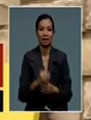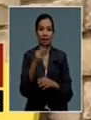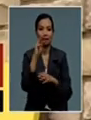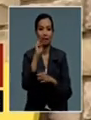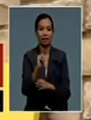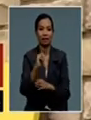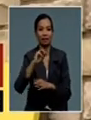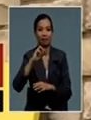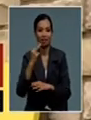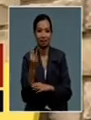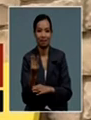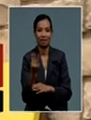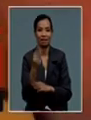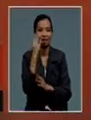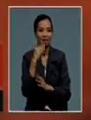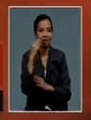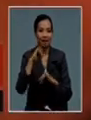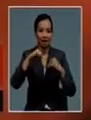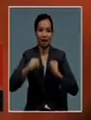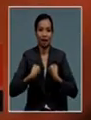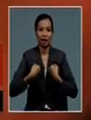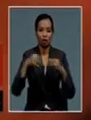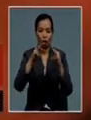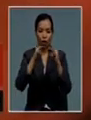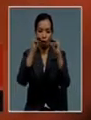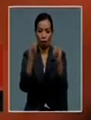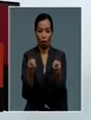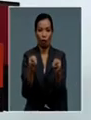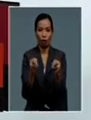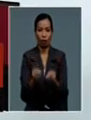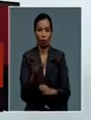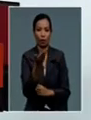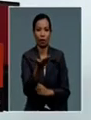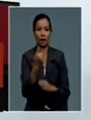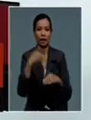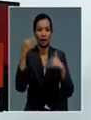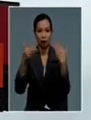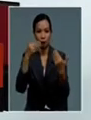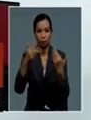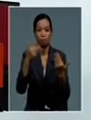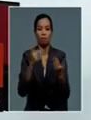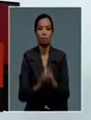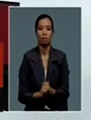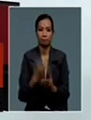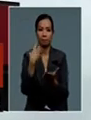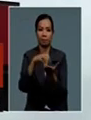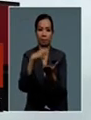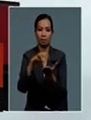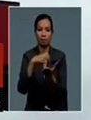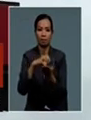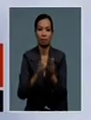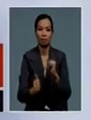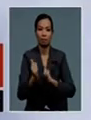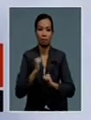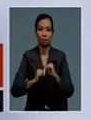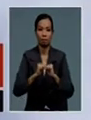ตลาดได้น่ารักที่สุดเจ้าของร้านแมคโดนัลด์ในเมืองลินวูดรัฐแคลิฟอร์เนียซึ่งเข้าร่วมกิจกรรมนี้ระบุว่านี่เป็นการแสดงเ